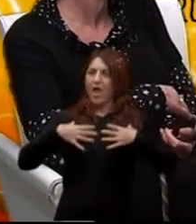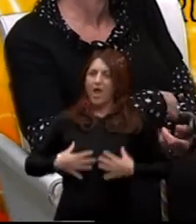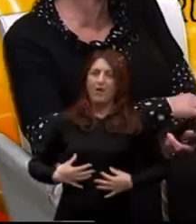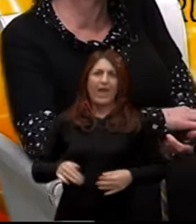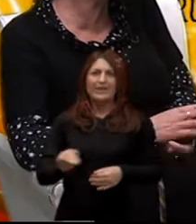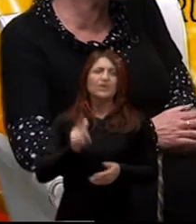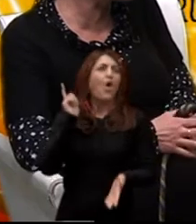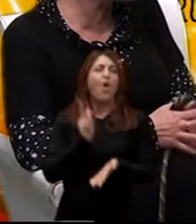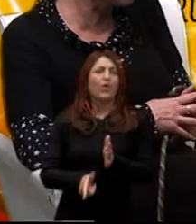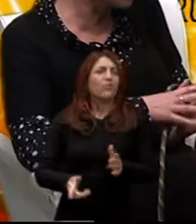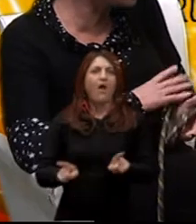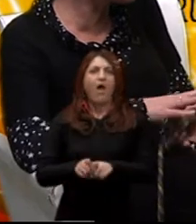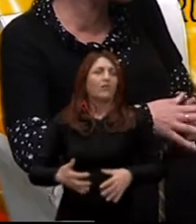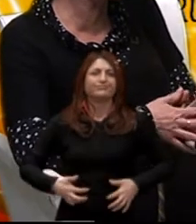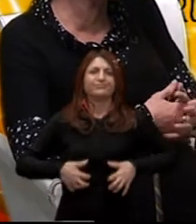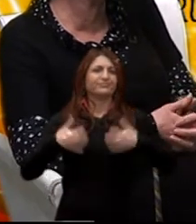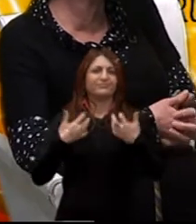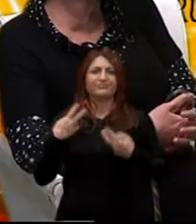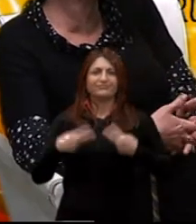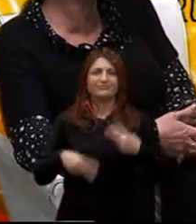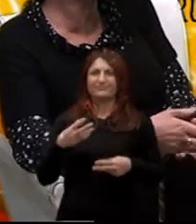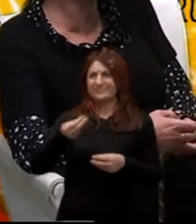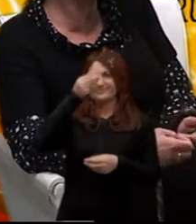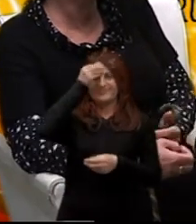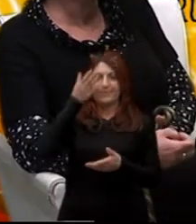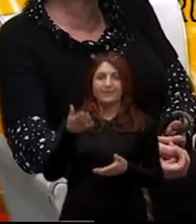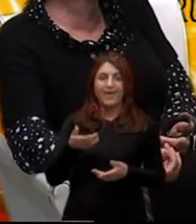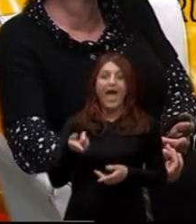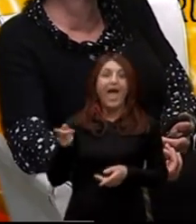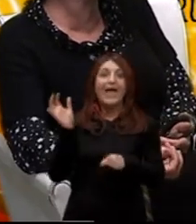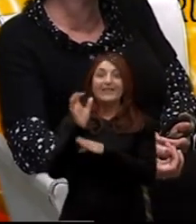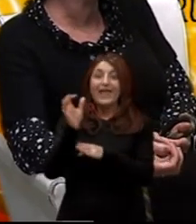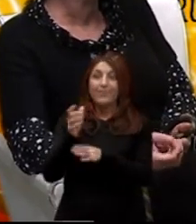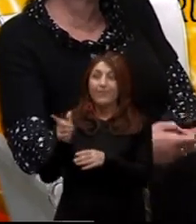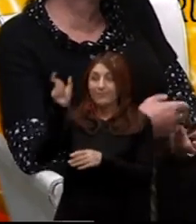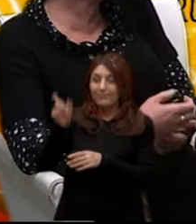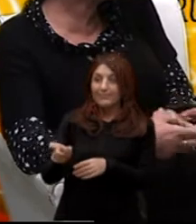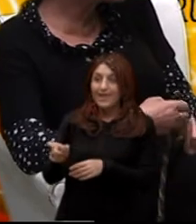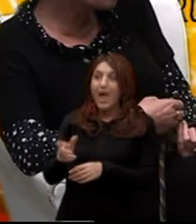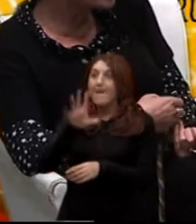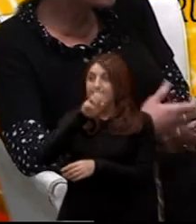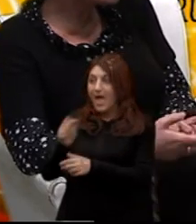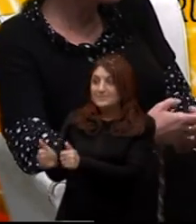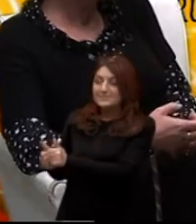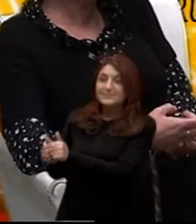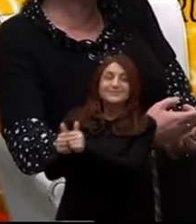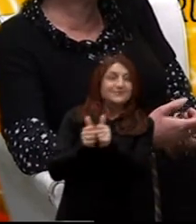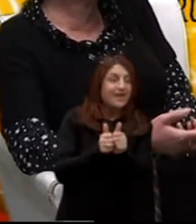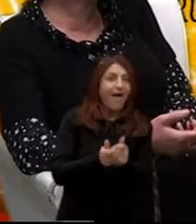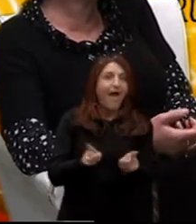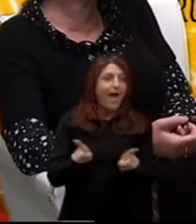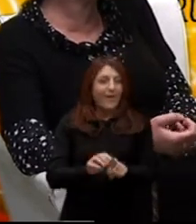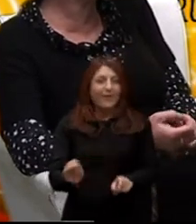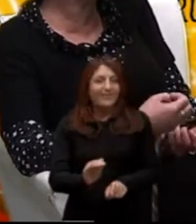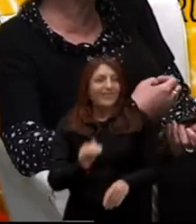da se potpuno to izbjeglo, a pogotovo kada terapeut dođe sa psom. Znači, tu je već opet jedna